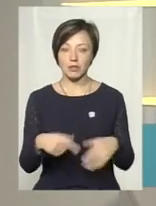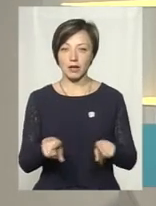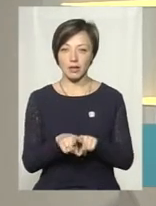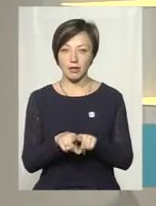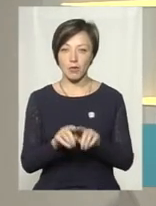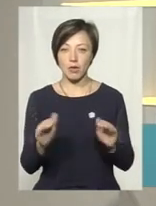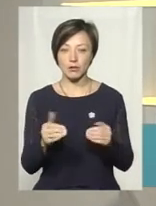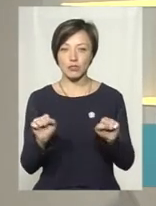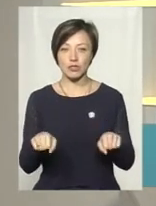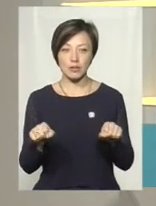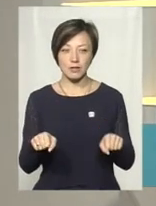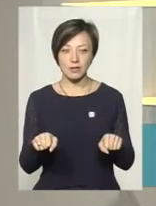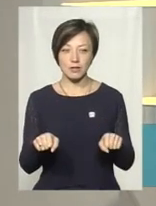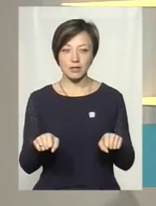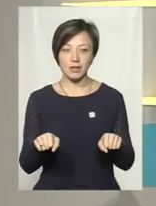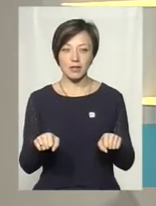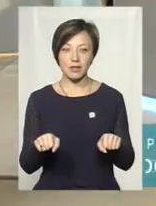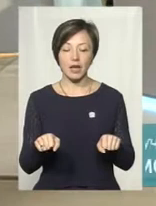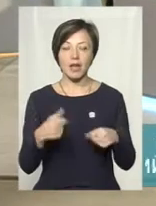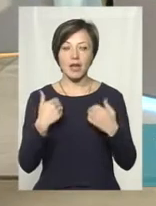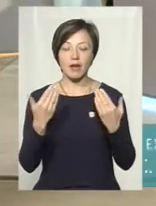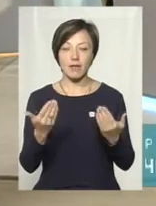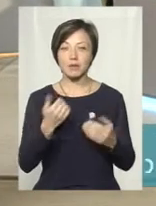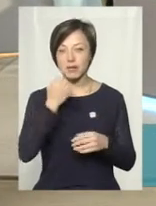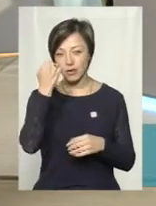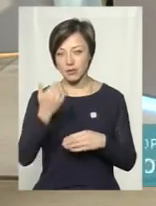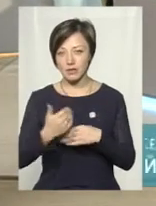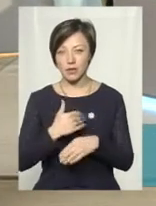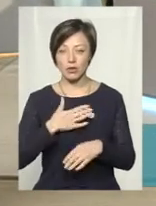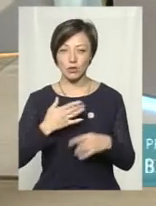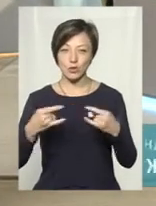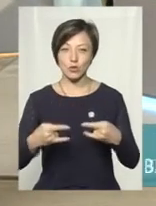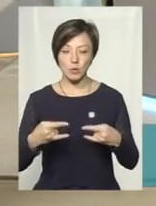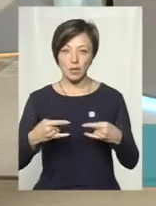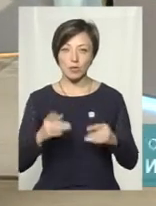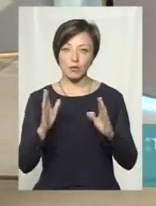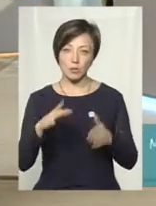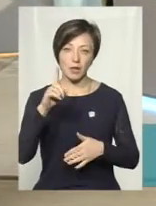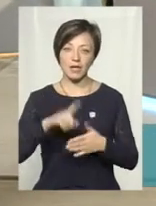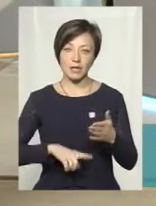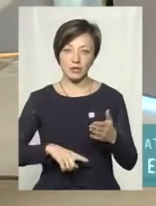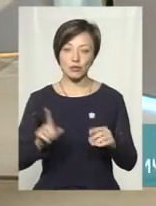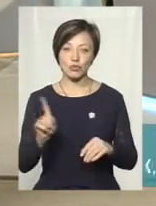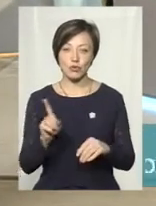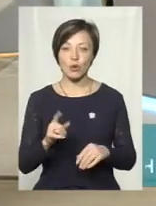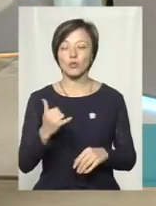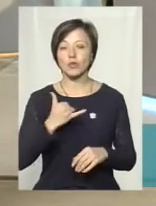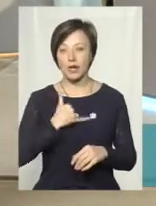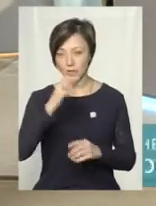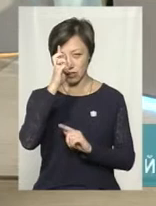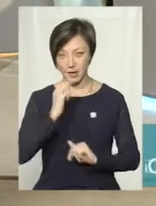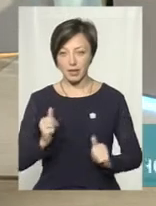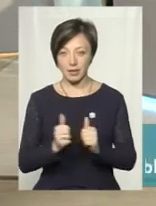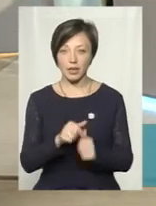такі обмежені можливості. Я вам дякую, що завітали до нашої студії. Будемо надіятися, що і в нашій